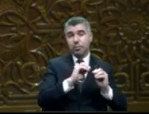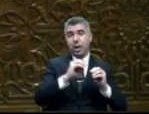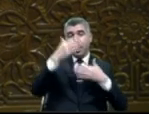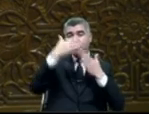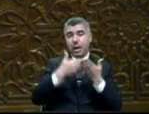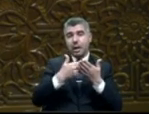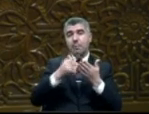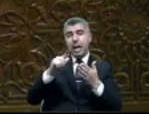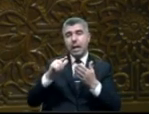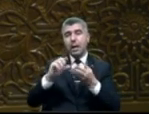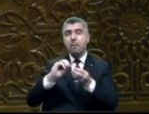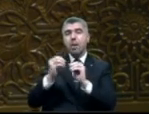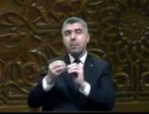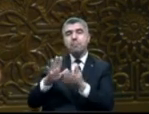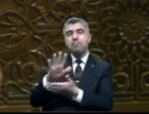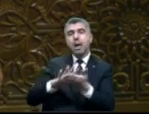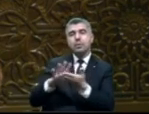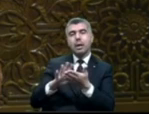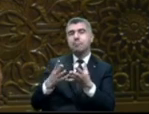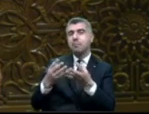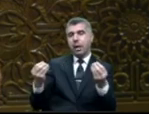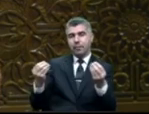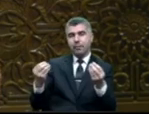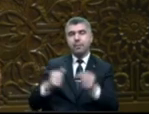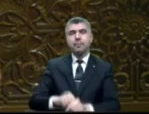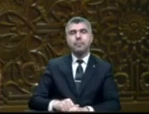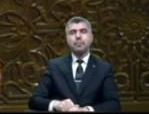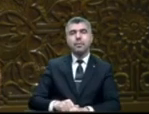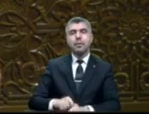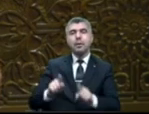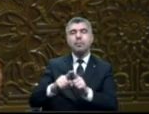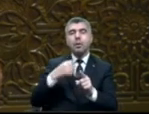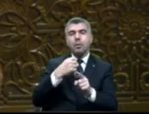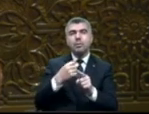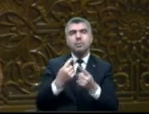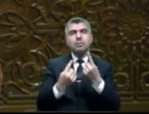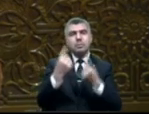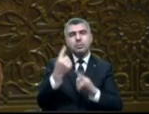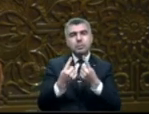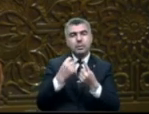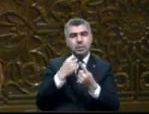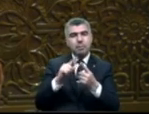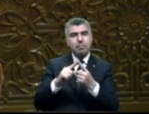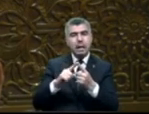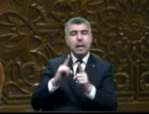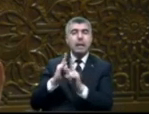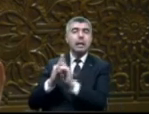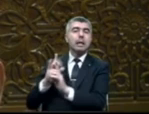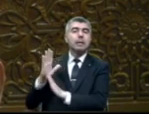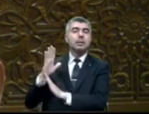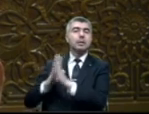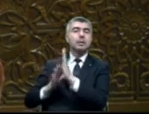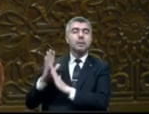الأعطاب والاختلالات البنيوية، نذكر منها على الخصوص نموذج مبني على أسس التراكم وتداخل